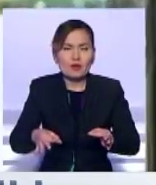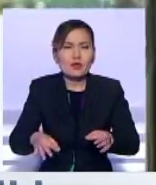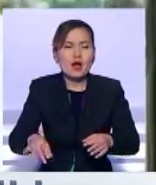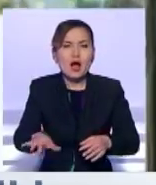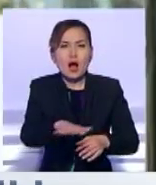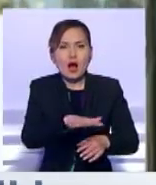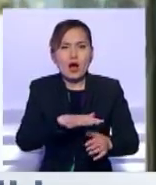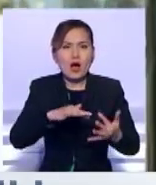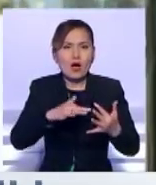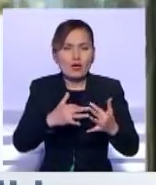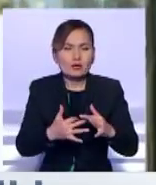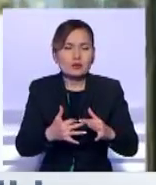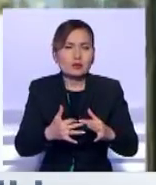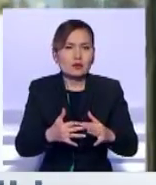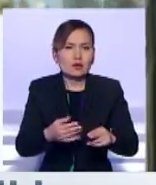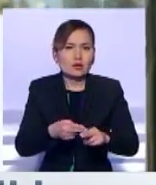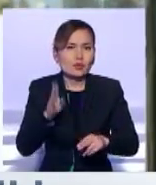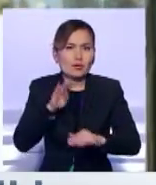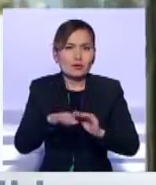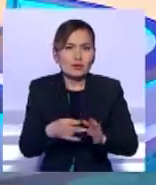ауданы қар еріп.